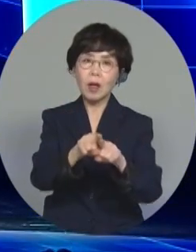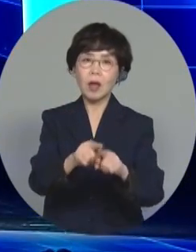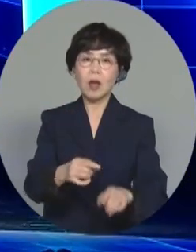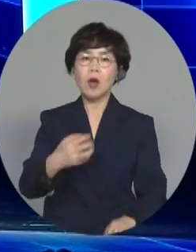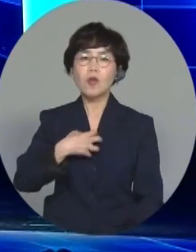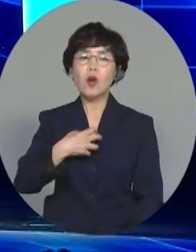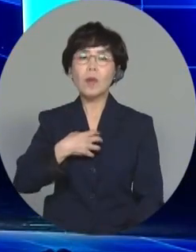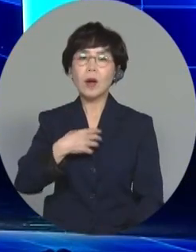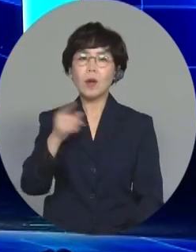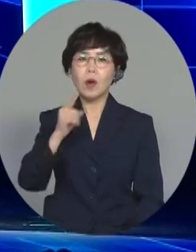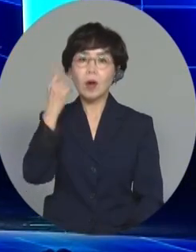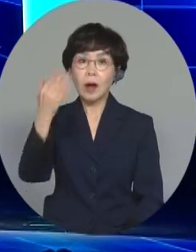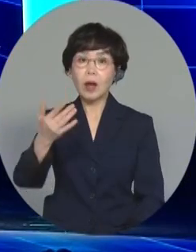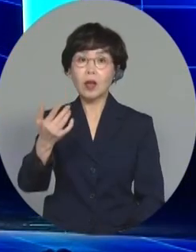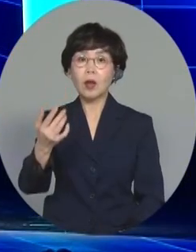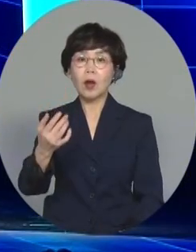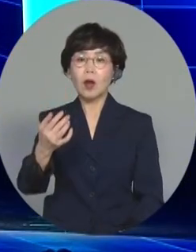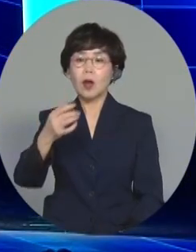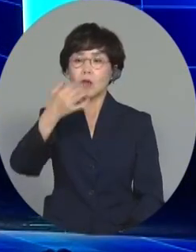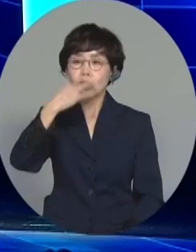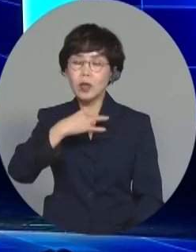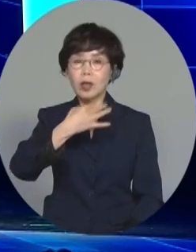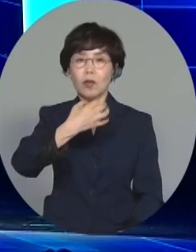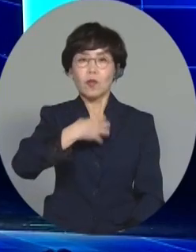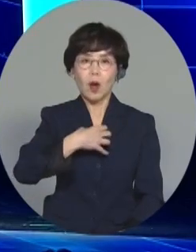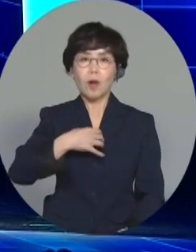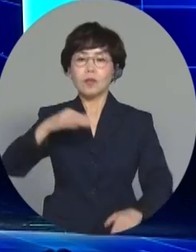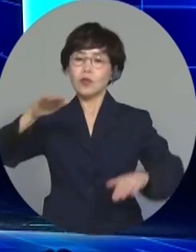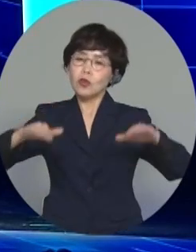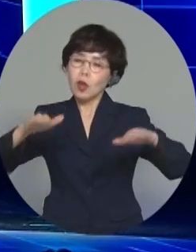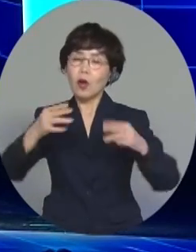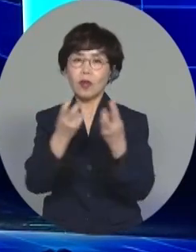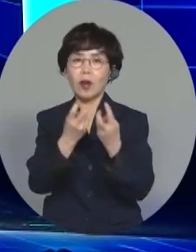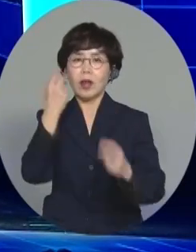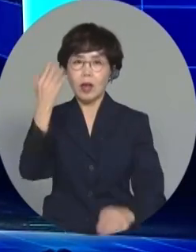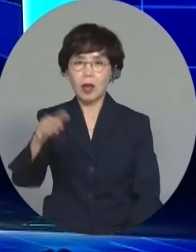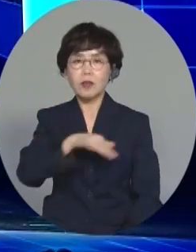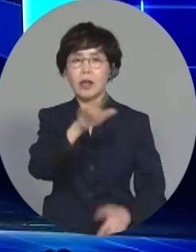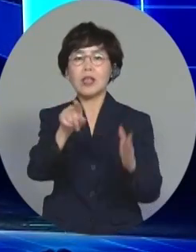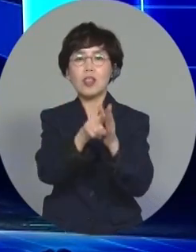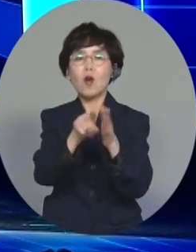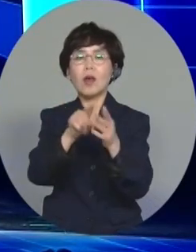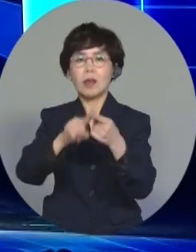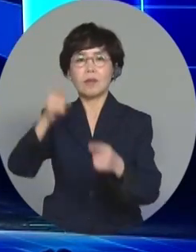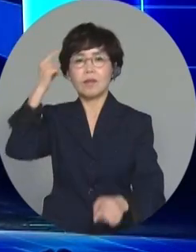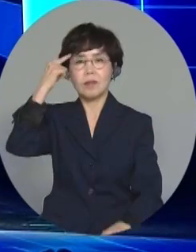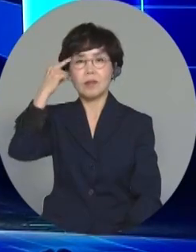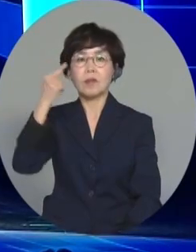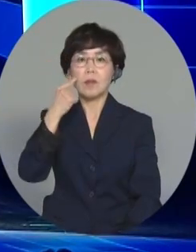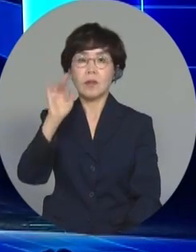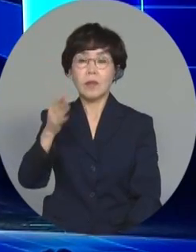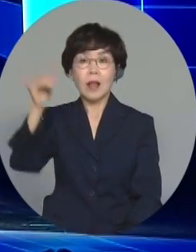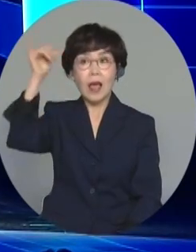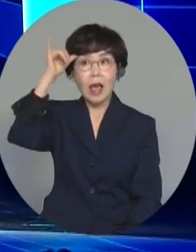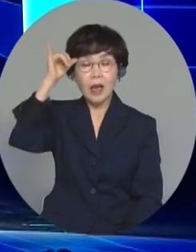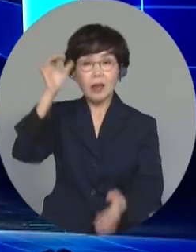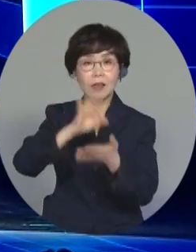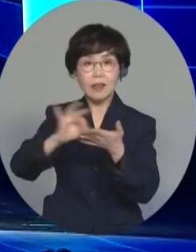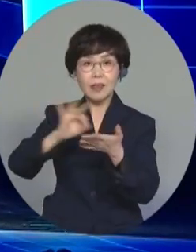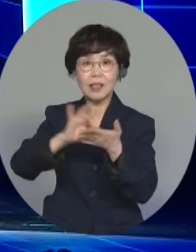잡힌 방식으로 유지할 수가 있을까요? 우리는 신뢰에 대해서 생각을 해봐야 됩니다. 우리가 AI를 활용할